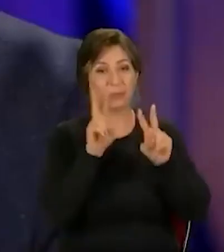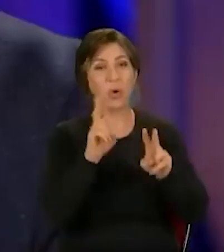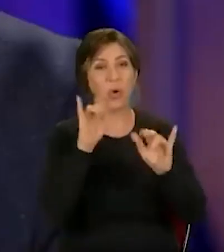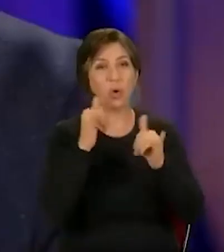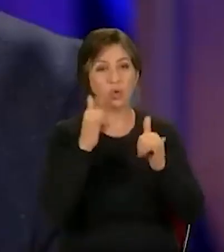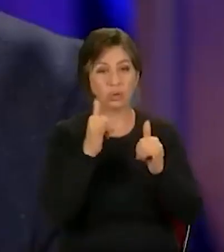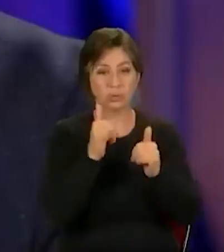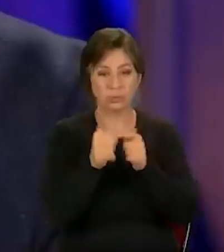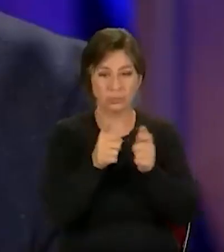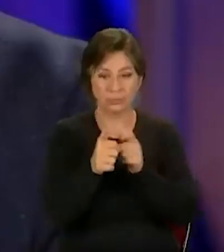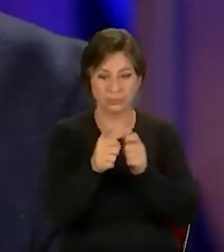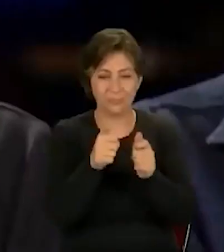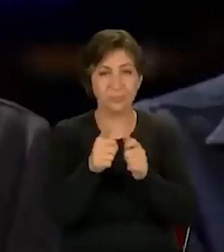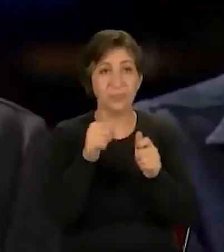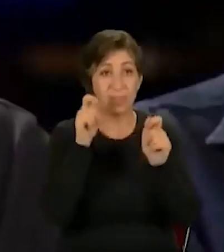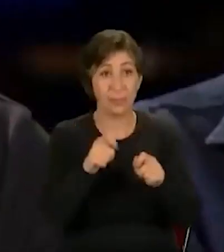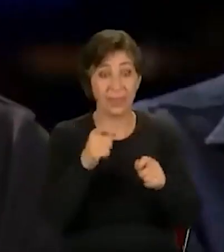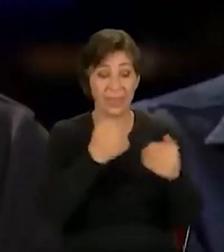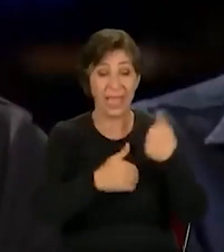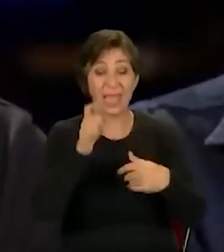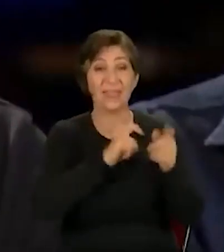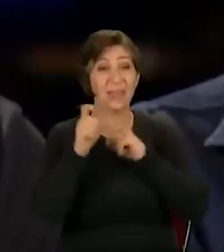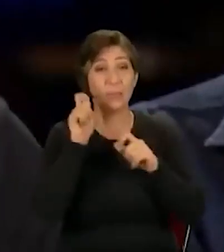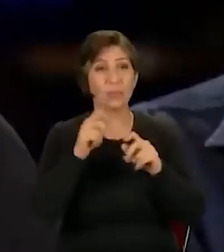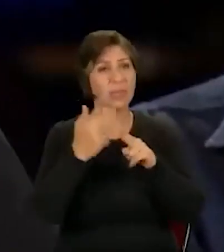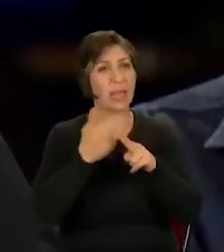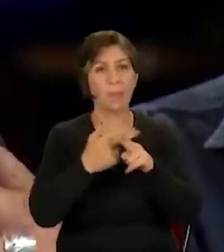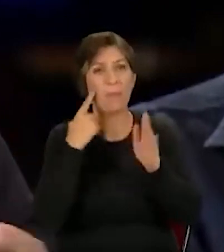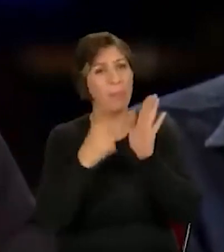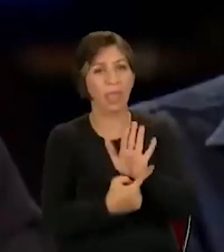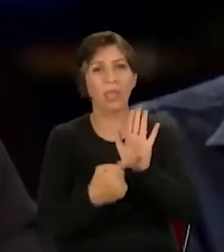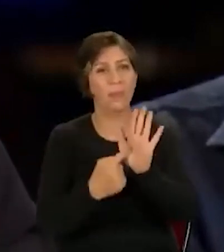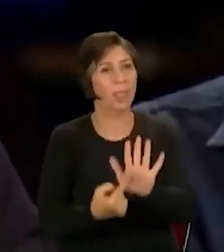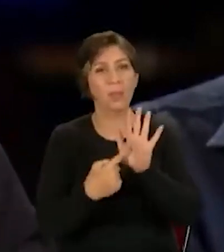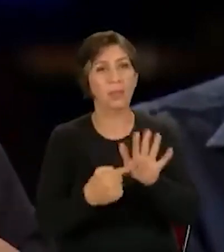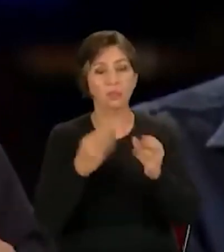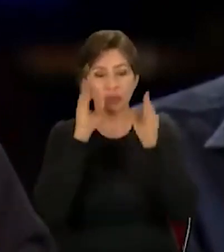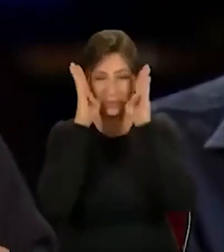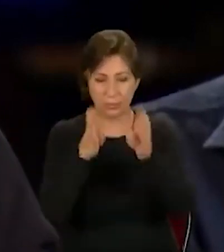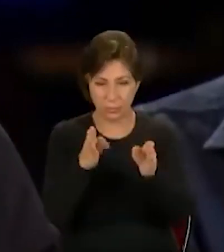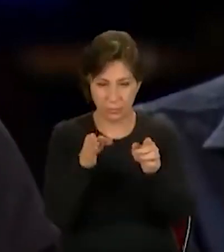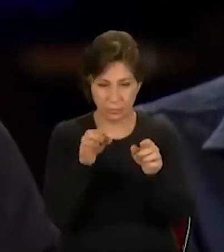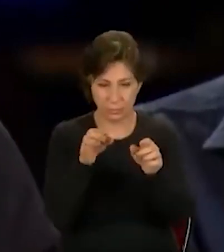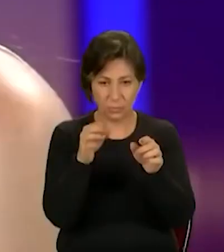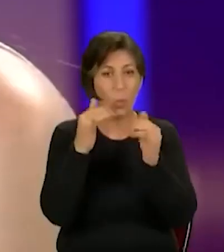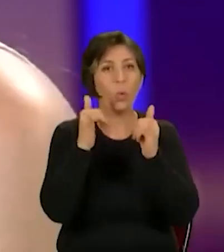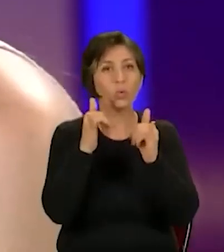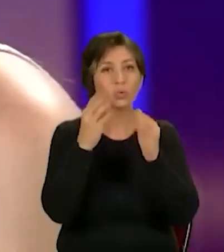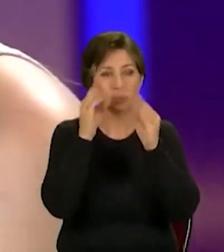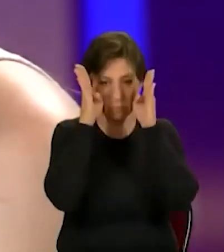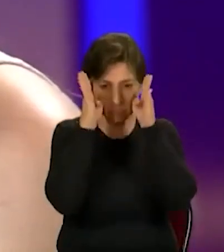Oyun oynayan cerrah daha az hata yapıyor ameliyatlarda. Bir sürü deneyle gösterildi. Çünkü çok ciddi konsantrasyon devresi eğitiyor oyun.